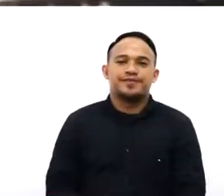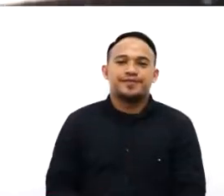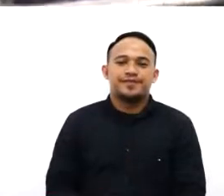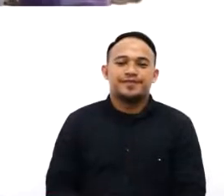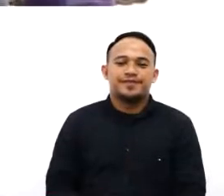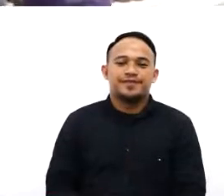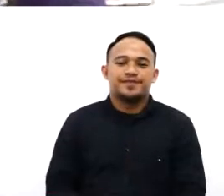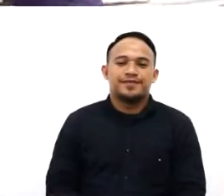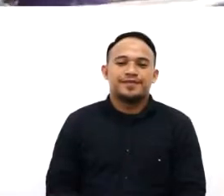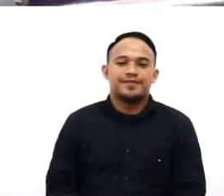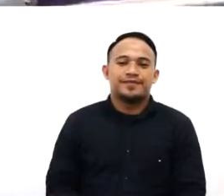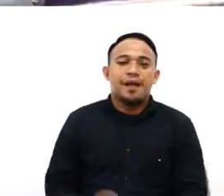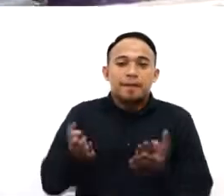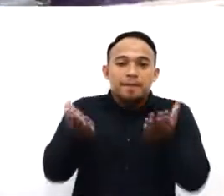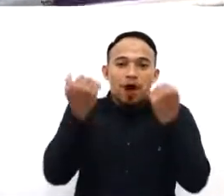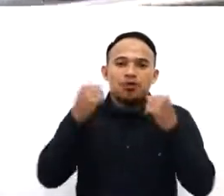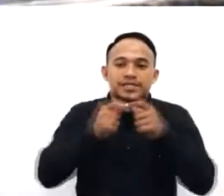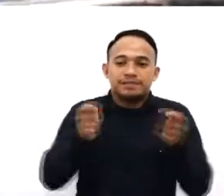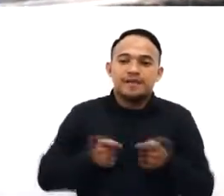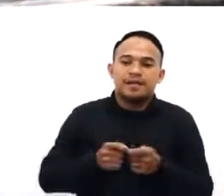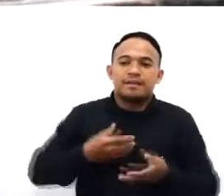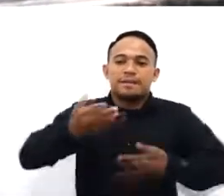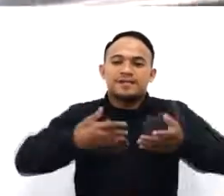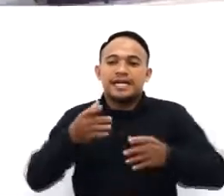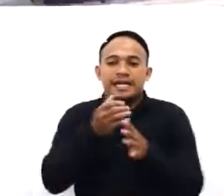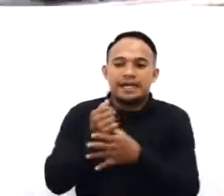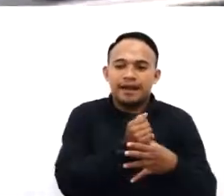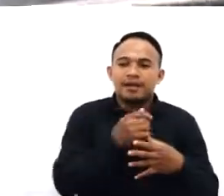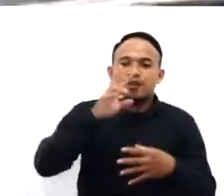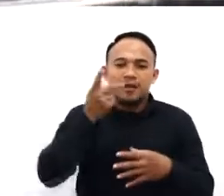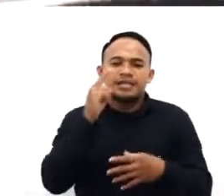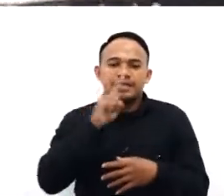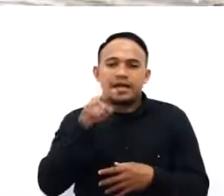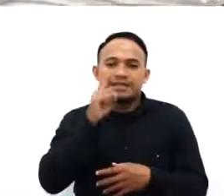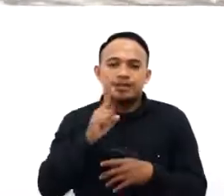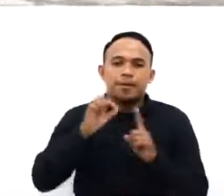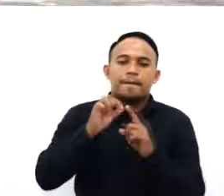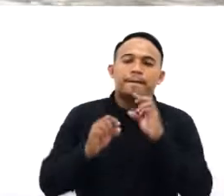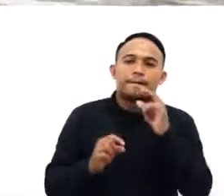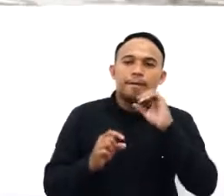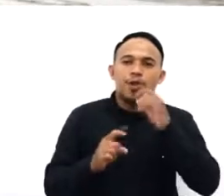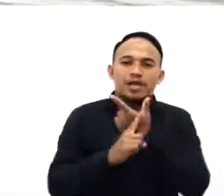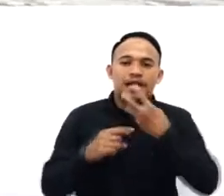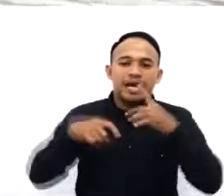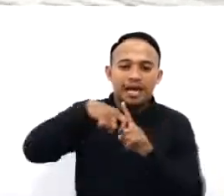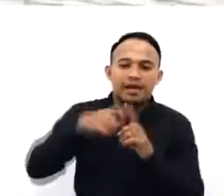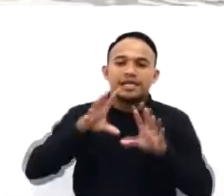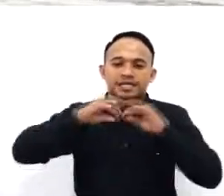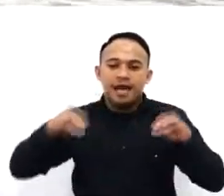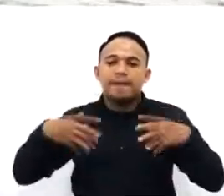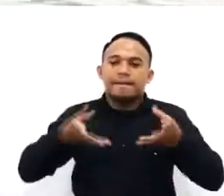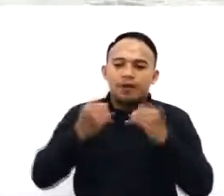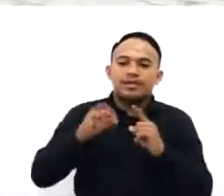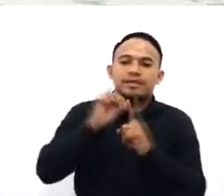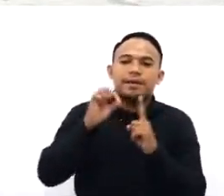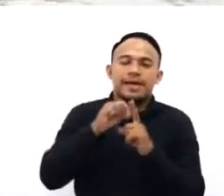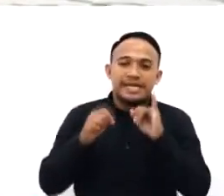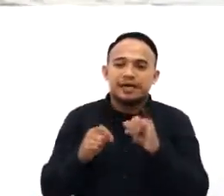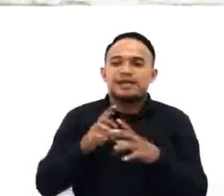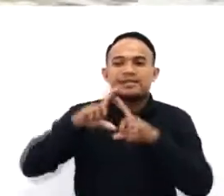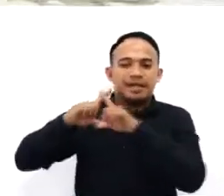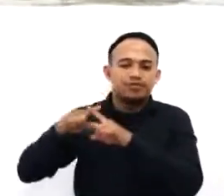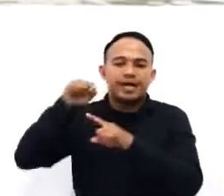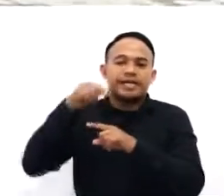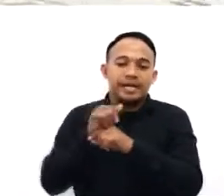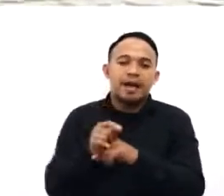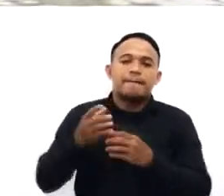Pelabuhan Perikanan Tilamuta, Kabupaten Gualemo. Pembangunan tempat pemasaran ikan merupakan salah satu proyek